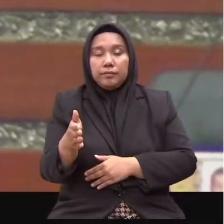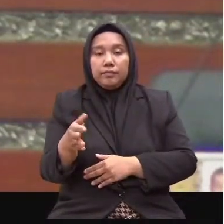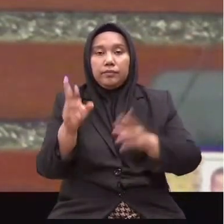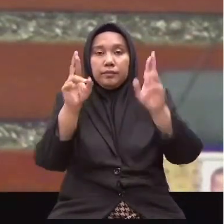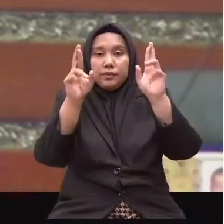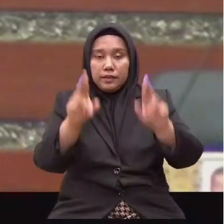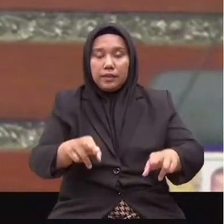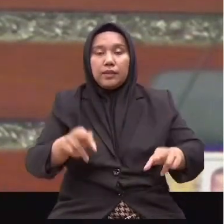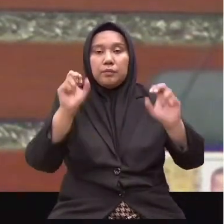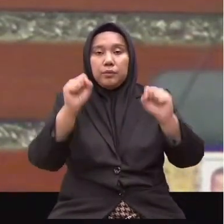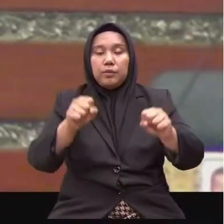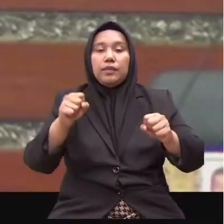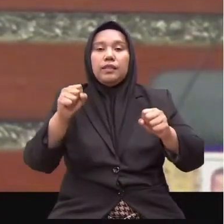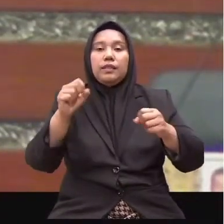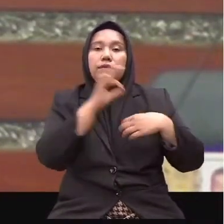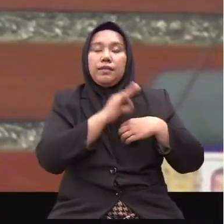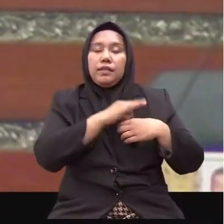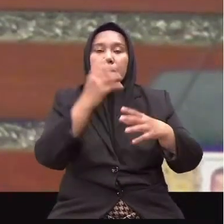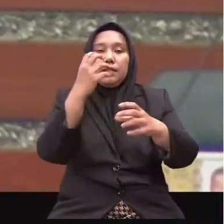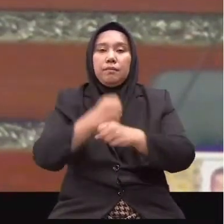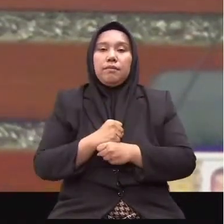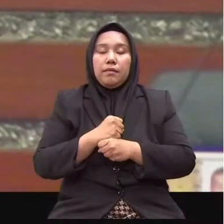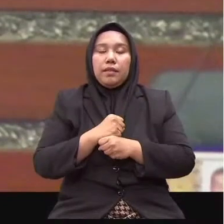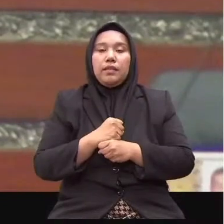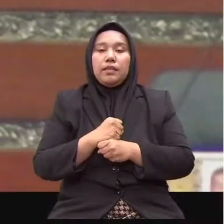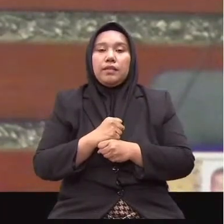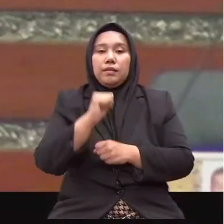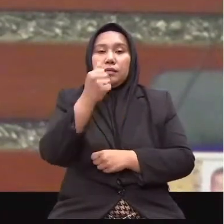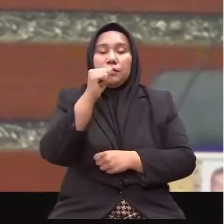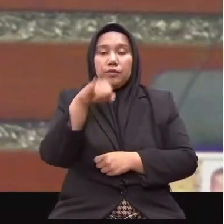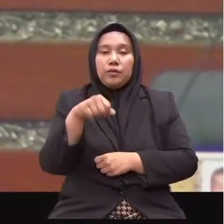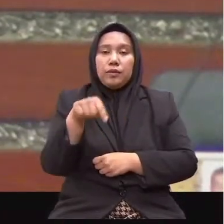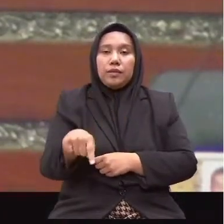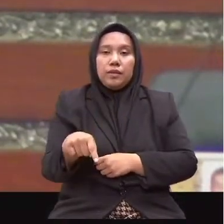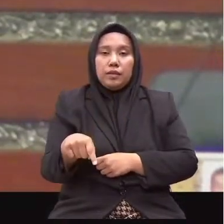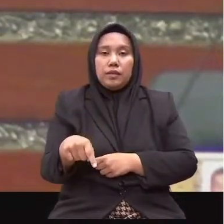polisi dibawa butiran 10 juta ini mengarahkan